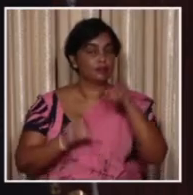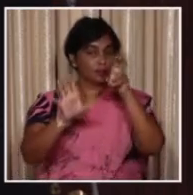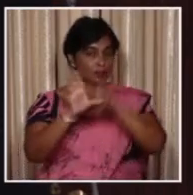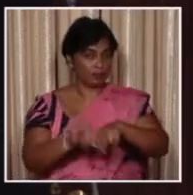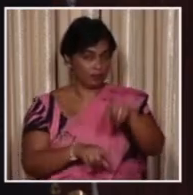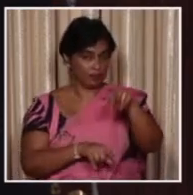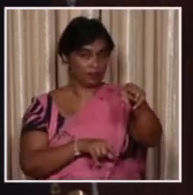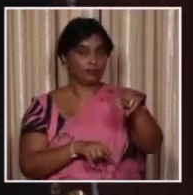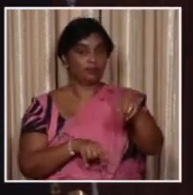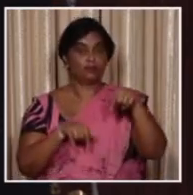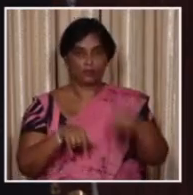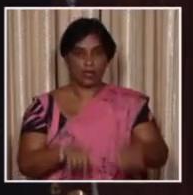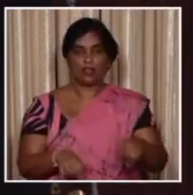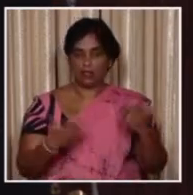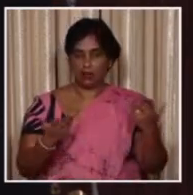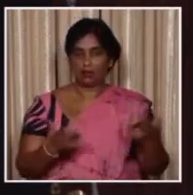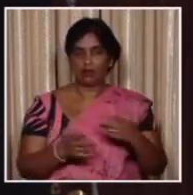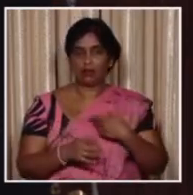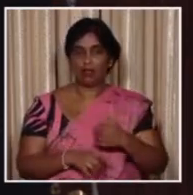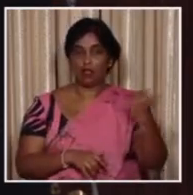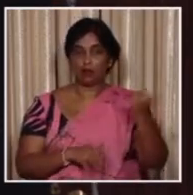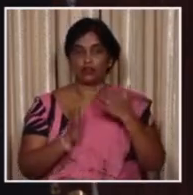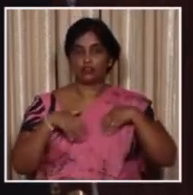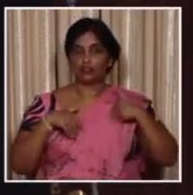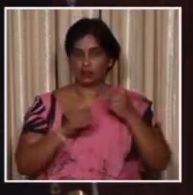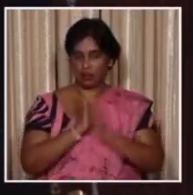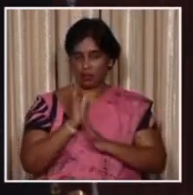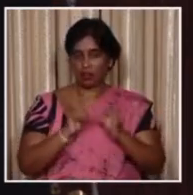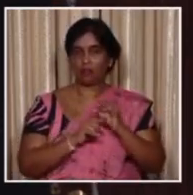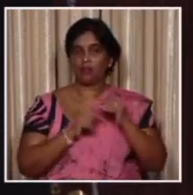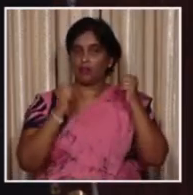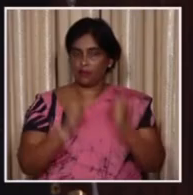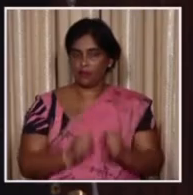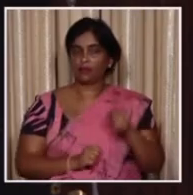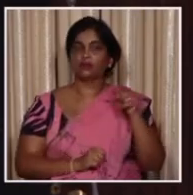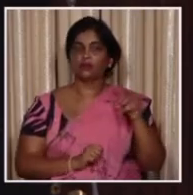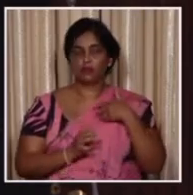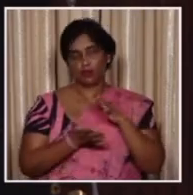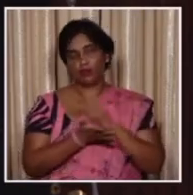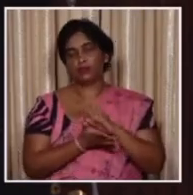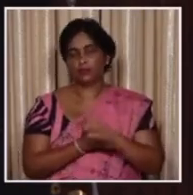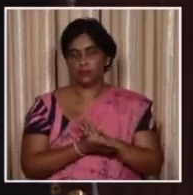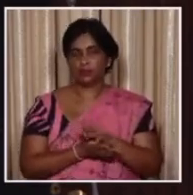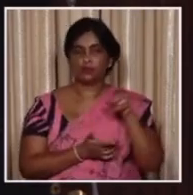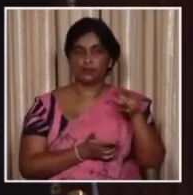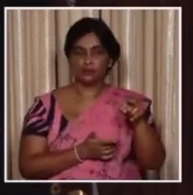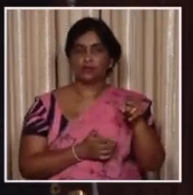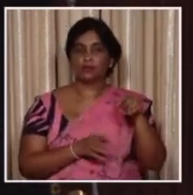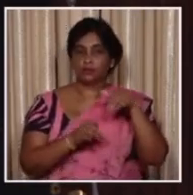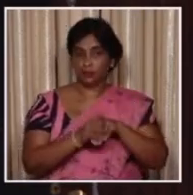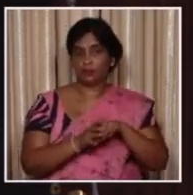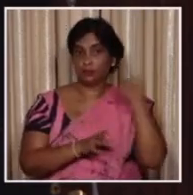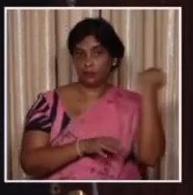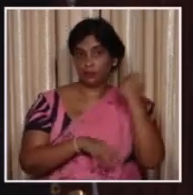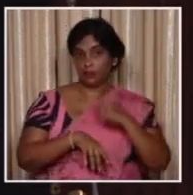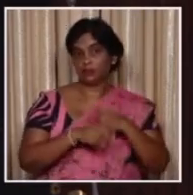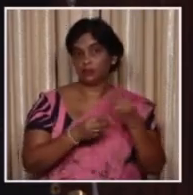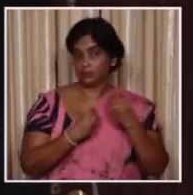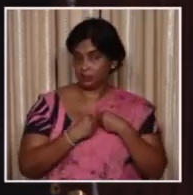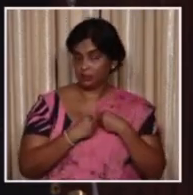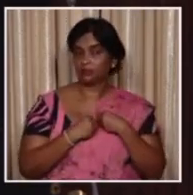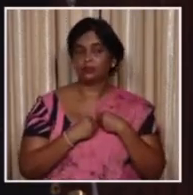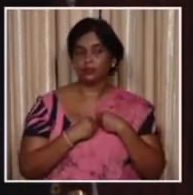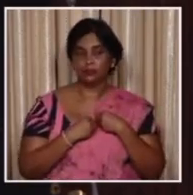ඉඳගෙන අද මෙතන නැති වුණත් අද නව සෞඛ්‍ය අමාත්‍යවරයා මෙතන වාඩි වෙලා ඉන්නවා. අපි සතුටටපත් වෙනවා ඔබතුමත් මේ ඉන්න වෙලාව කතා කරන්න අවස්ථාව ලැබීම